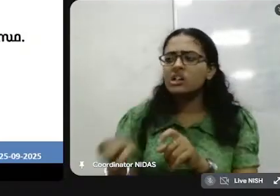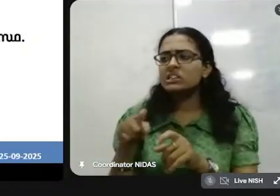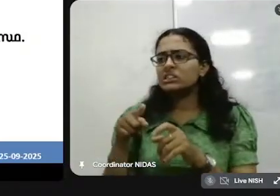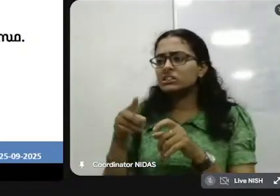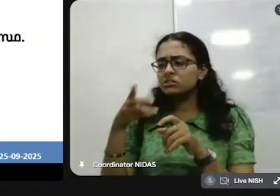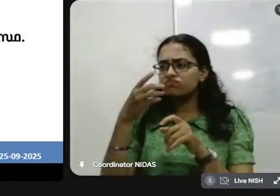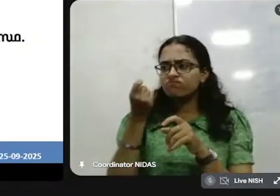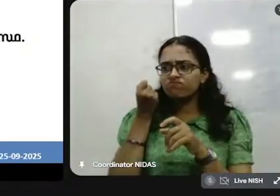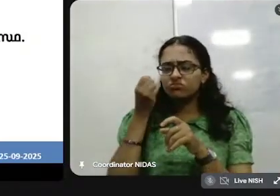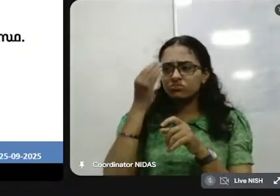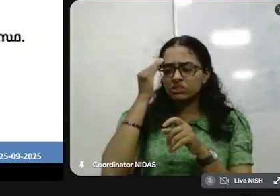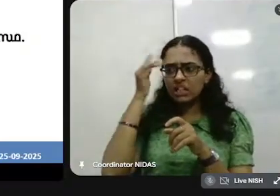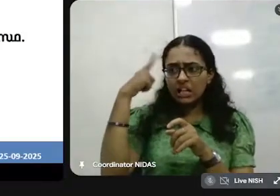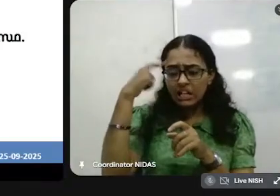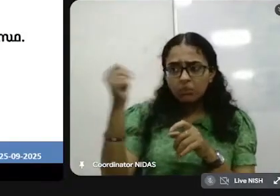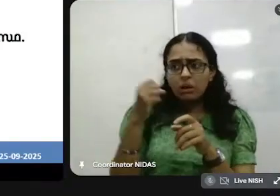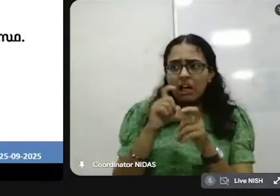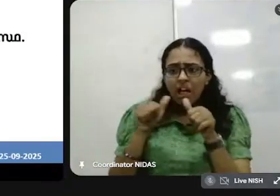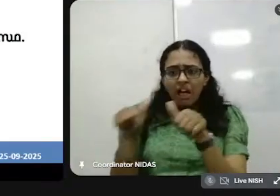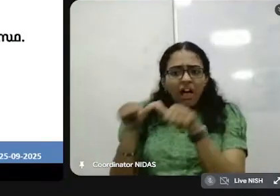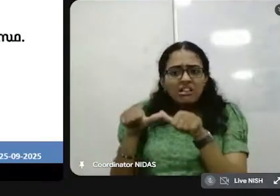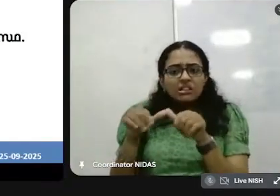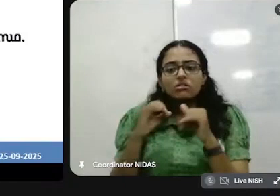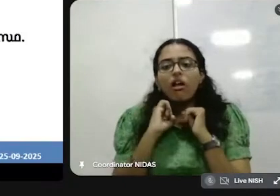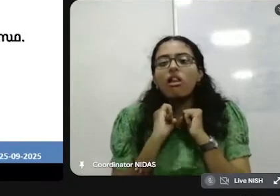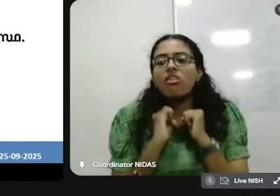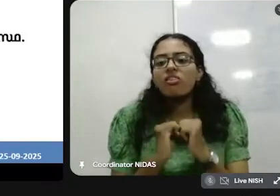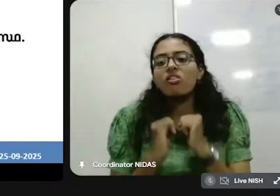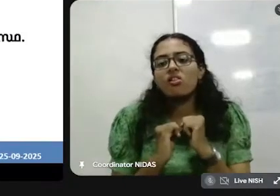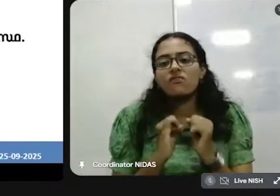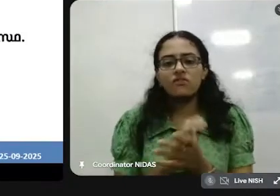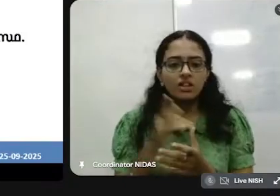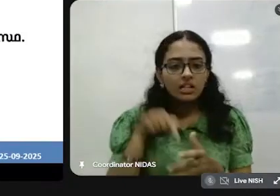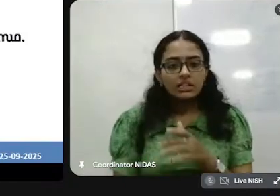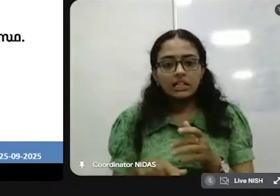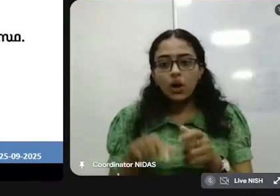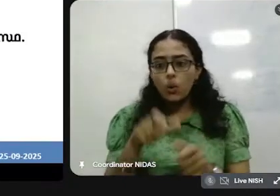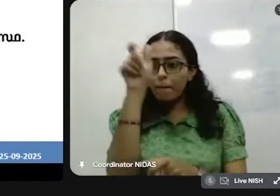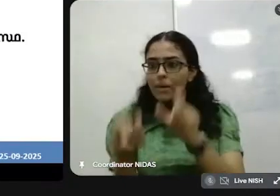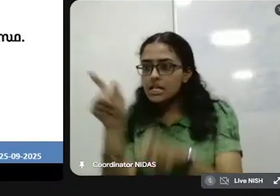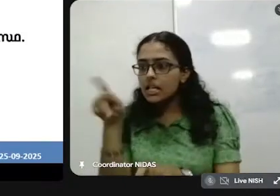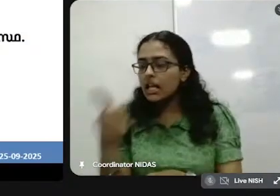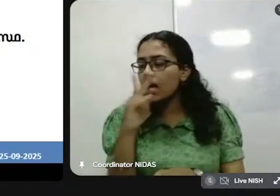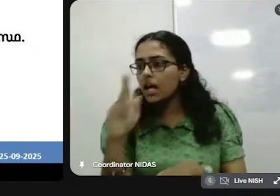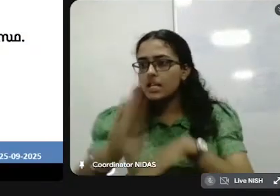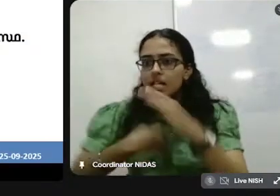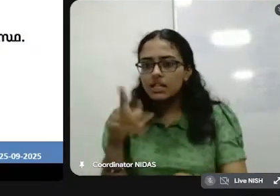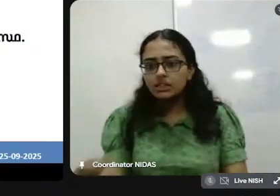ബുദ്ധിമുട്ടുണ്ടായിരിക്കും. അതേപോലെ തന്നെ അടുത്തൊരു ബുദ്ധിമുട്ടാണ് ആൾക്കാരെ കണ്ടിട്ട് അവരുടെ ഫേഷ്യൽ എക്സ്പ്രഷൻ